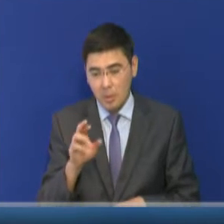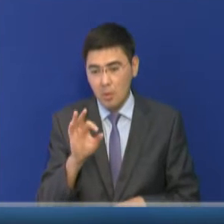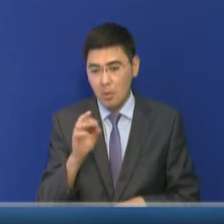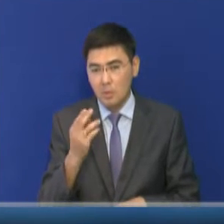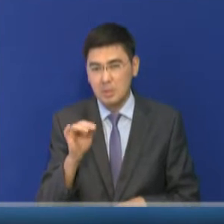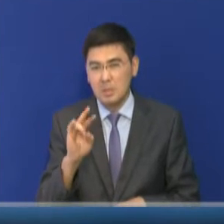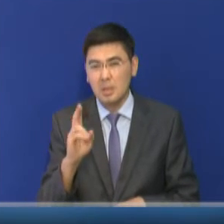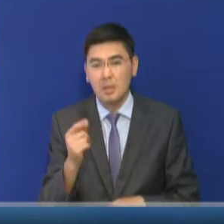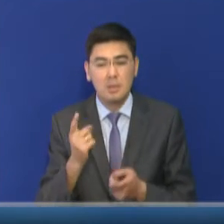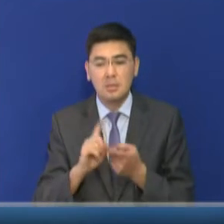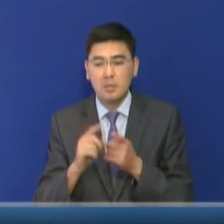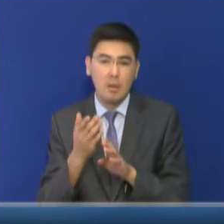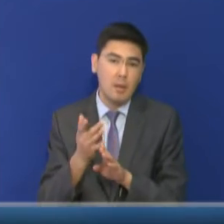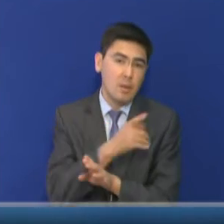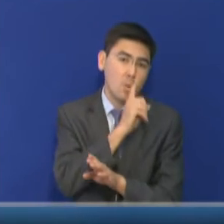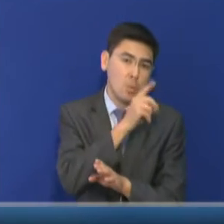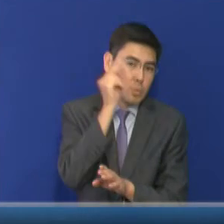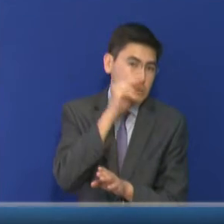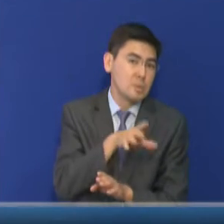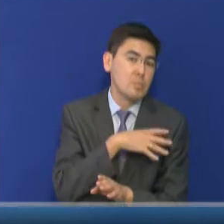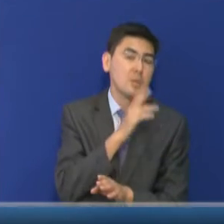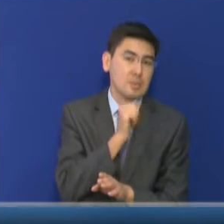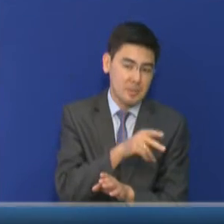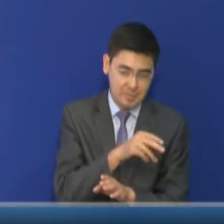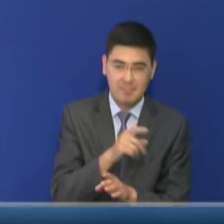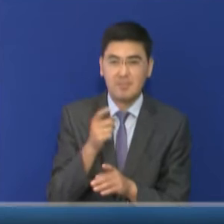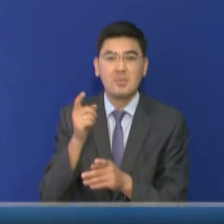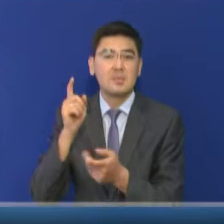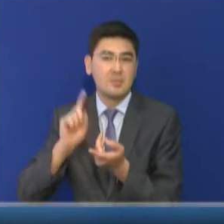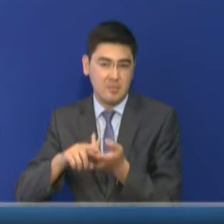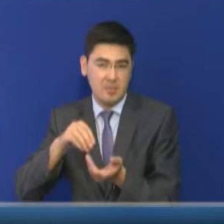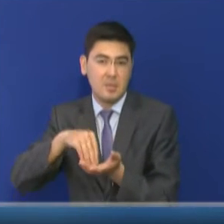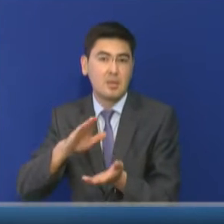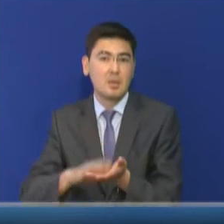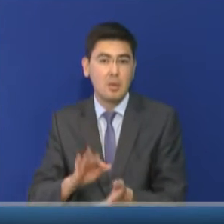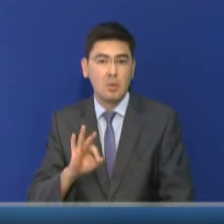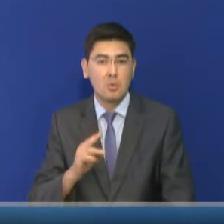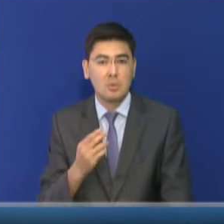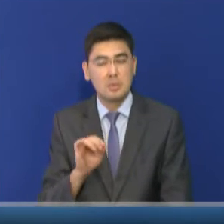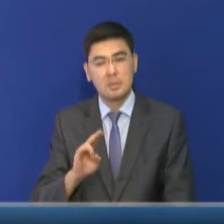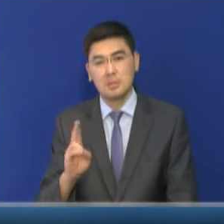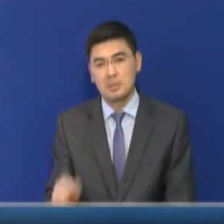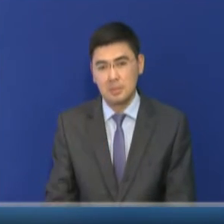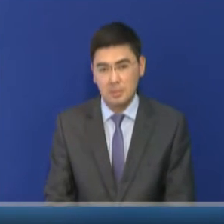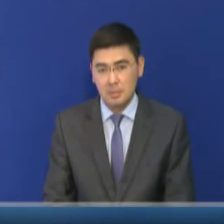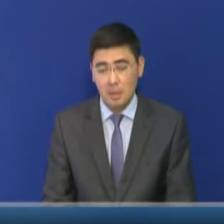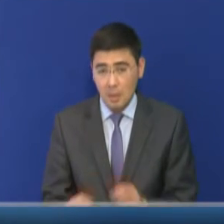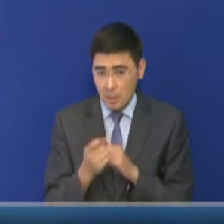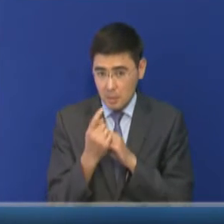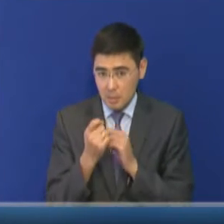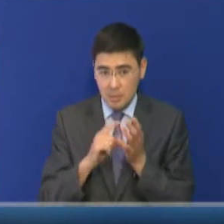на основании годовых за первую, вторую, третью и четвертую четверти. 11 классы